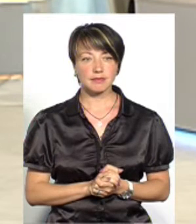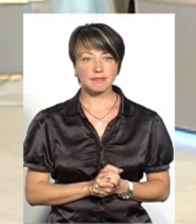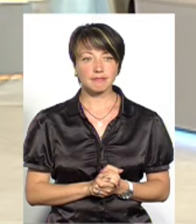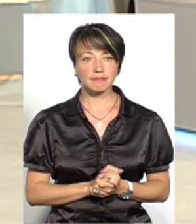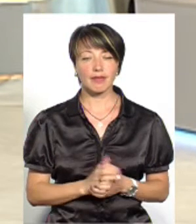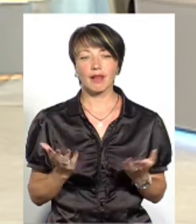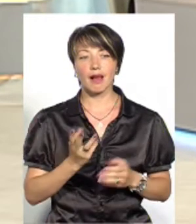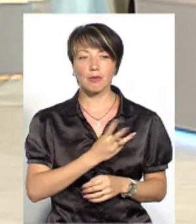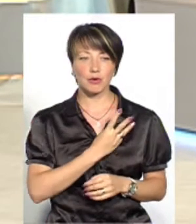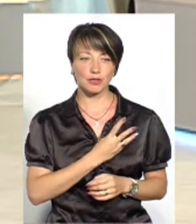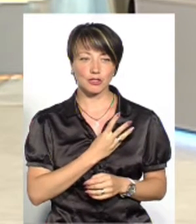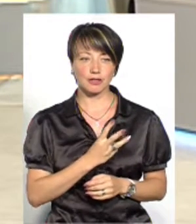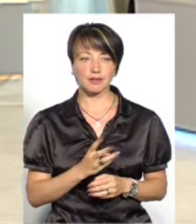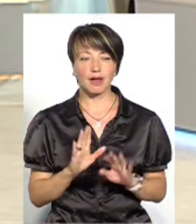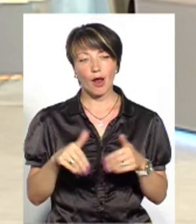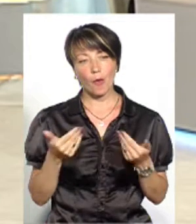Яке побажання?